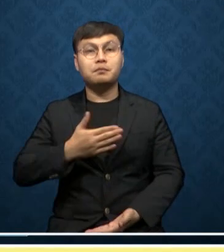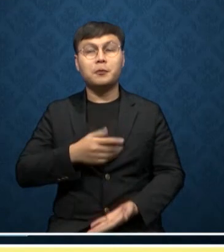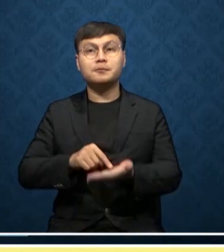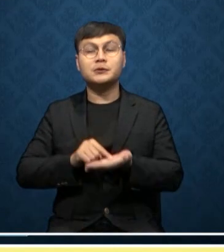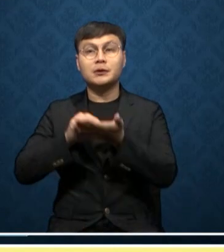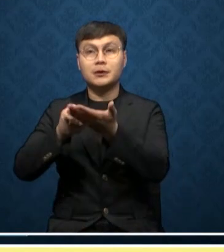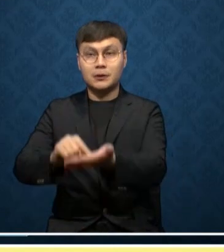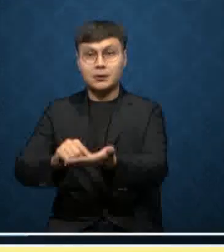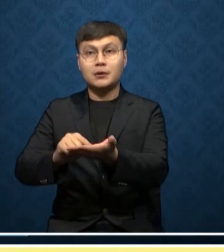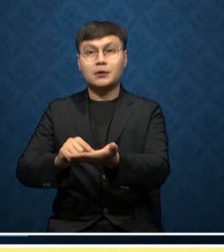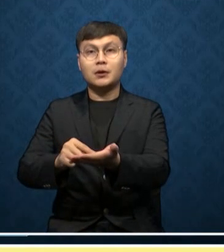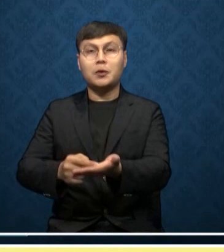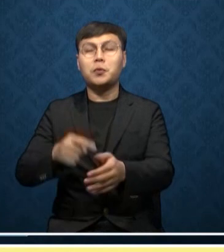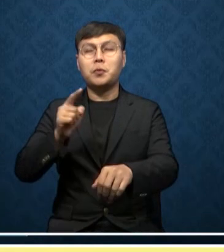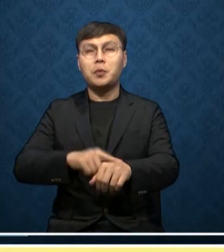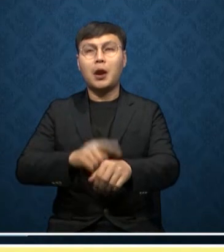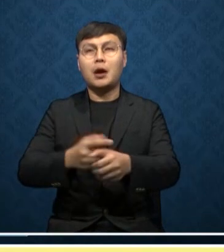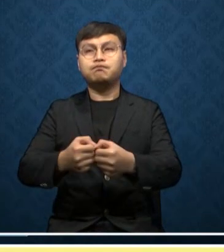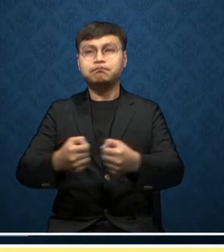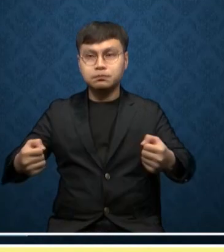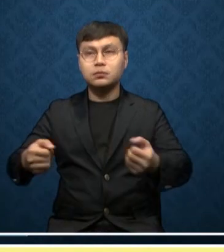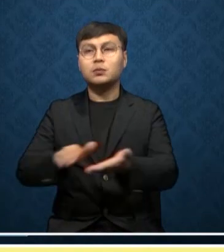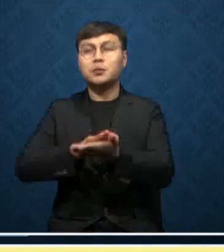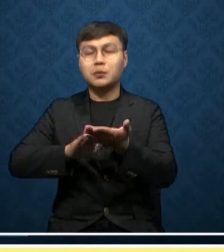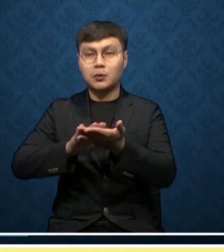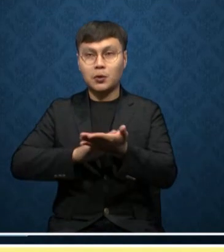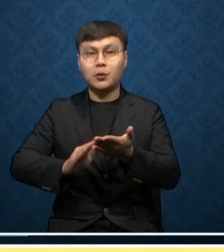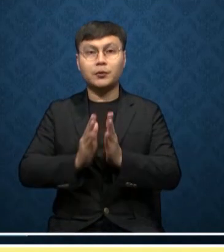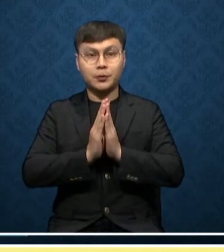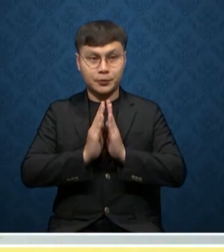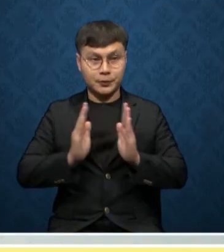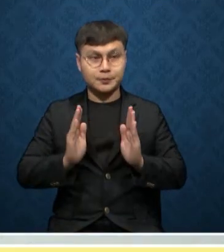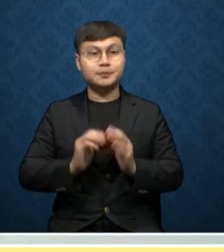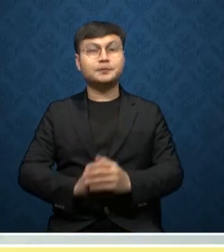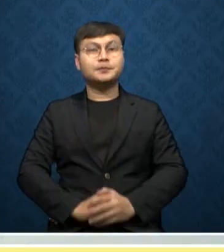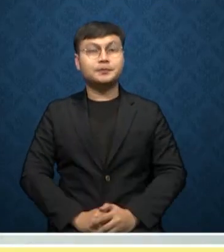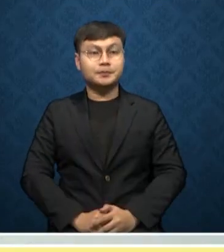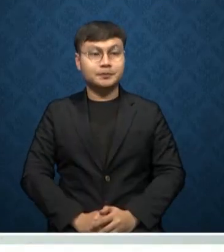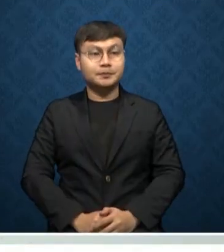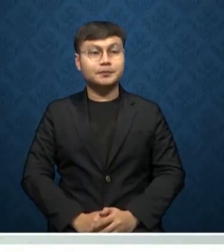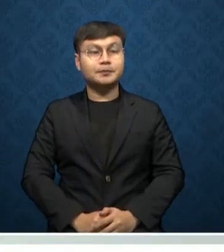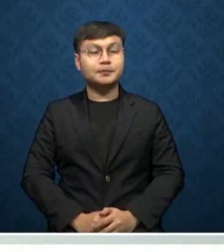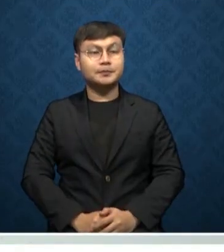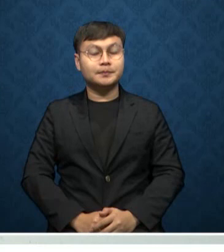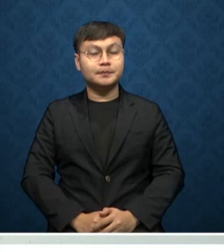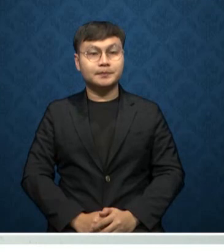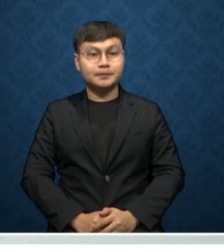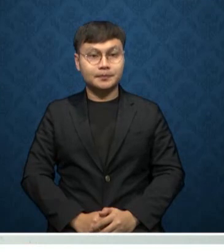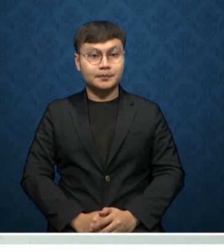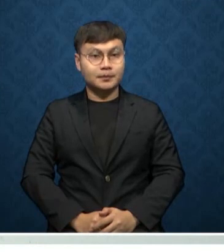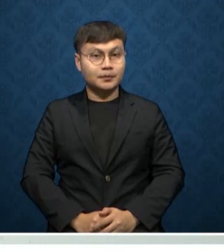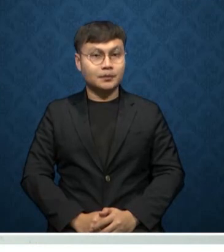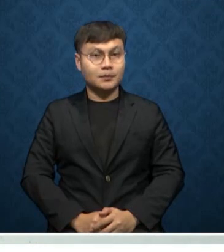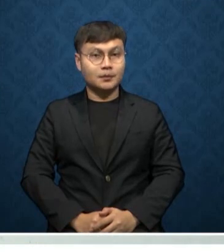เรียนต้องกราบขออภัยด้วยที่เกินเวลาไปนิดนึงนะครับขอบคุณครับสวัสดีขอบคุณ